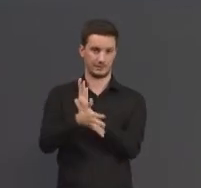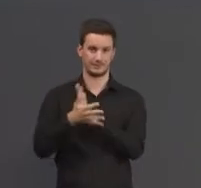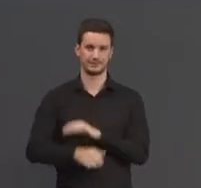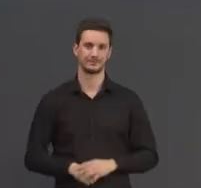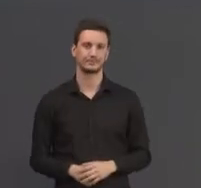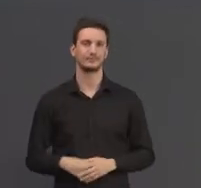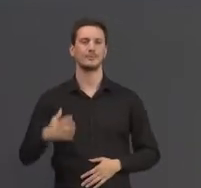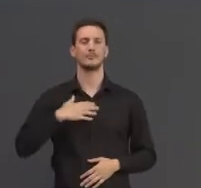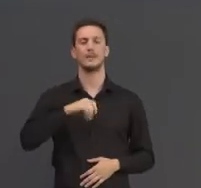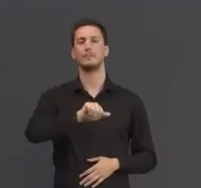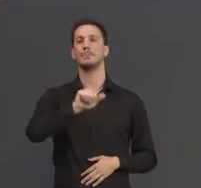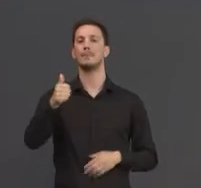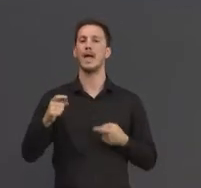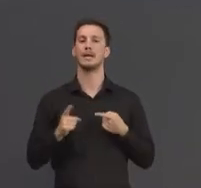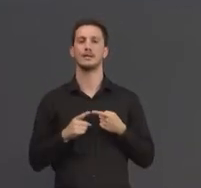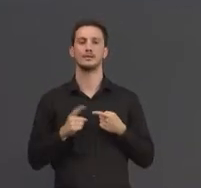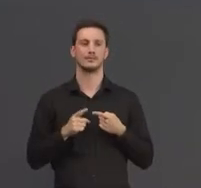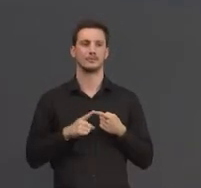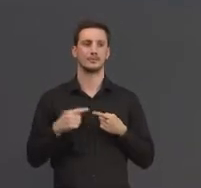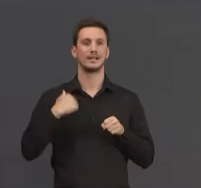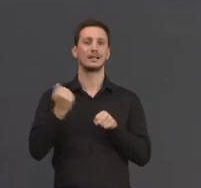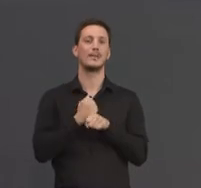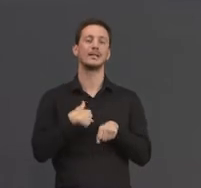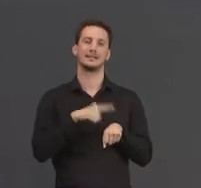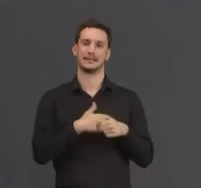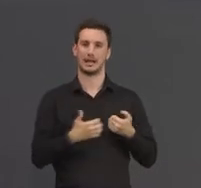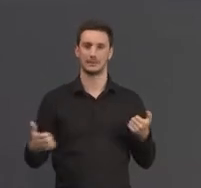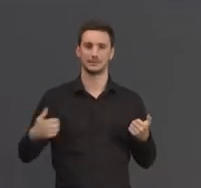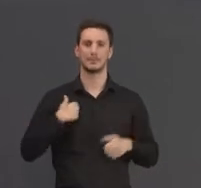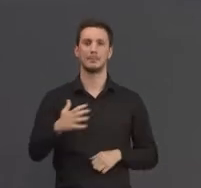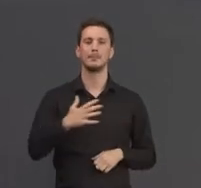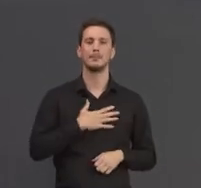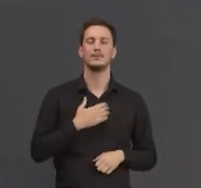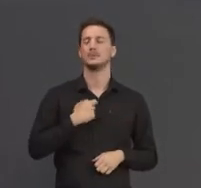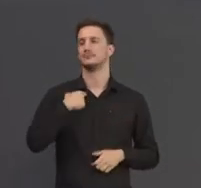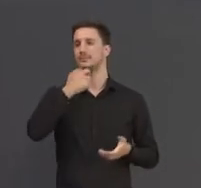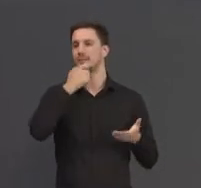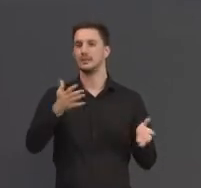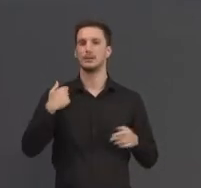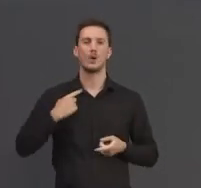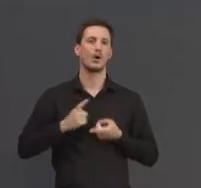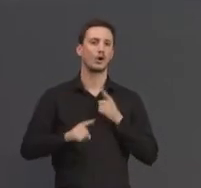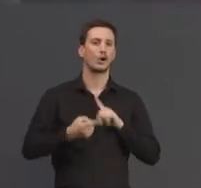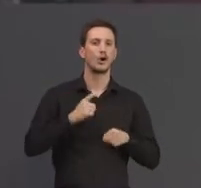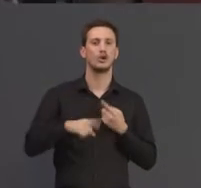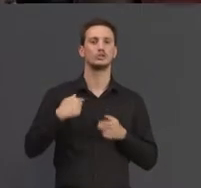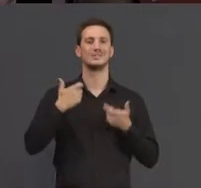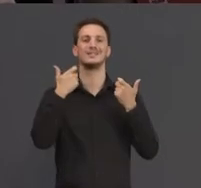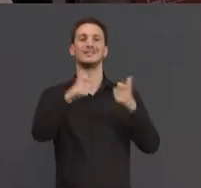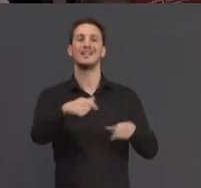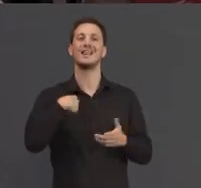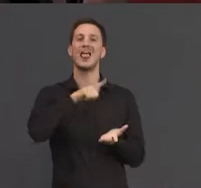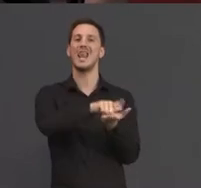Per la primera, hem de tornar enrere en el temps. A mi sempre m'ha encantat qualsevol cosa relacionada amb les